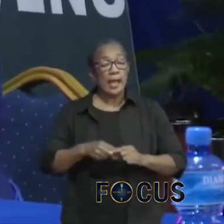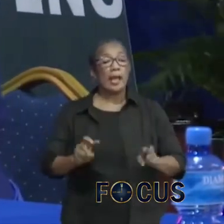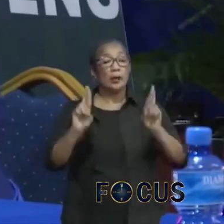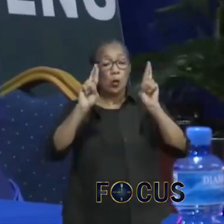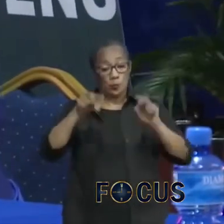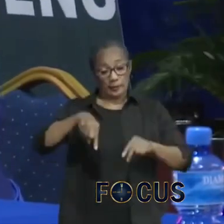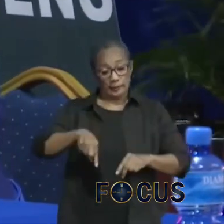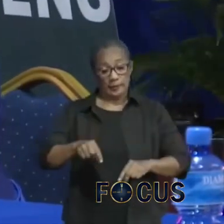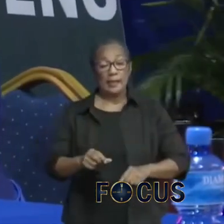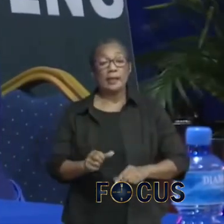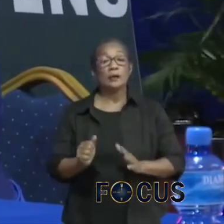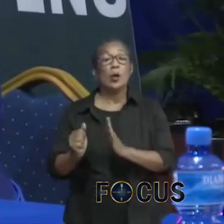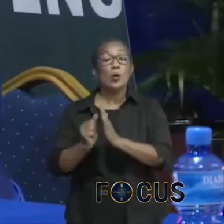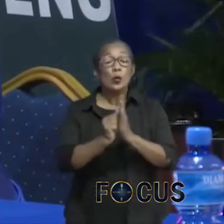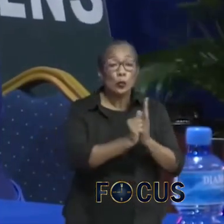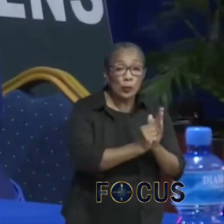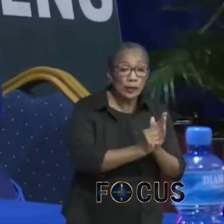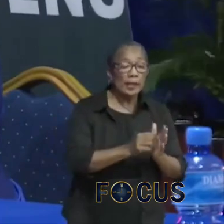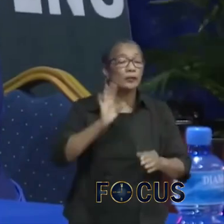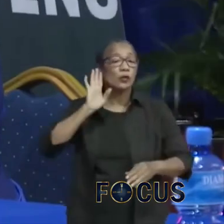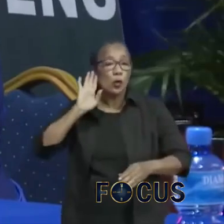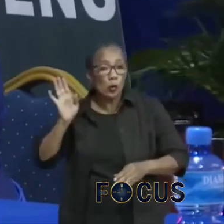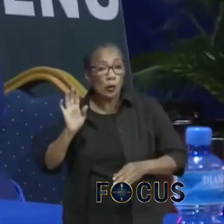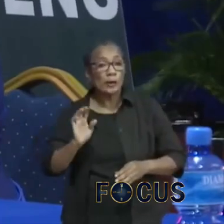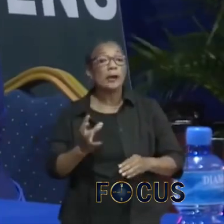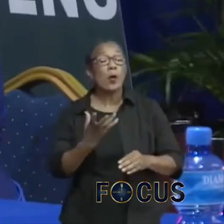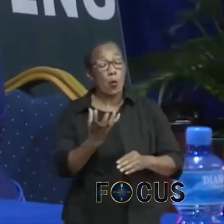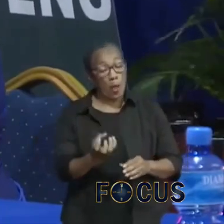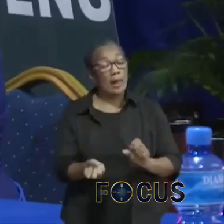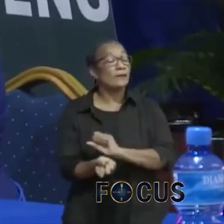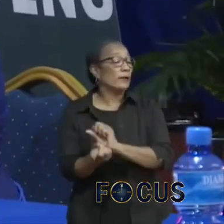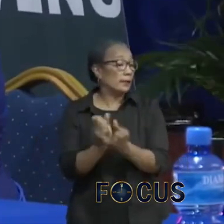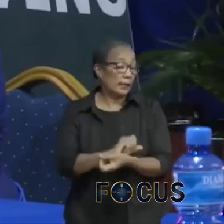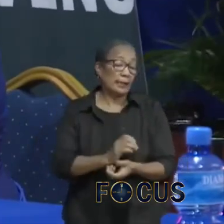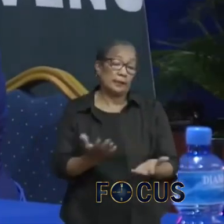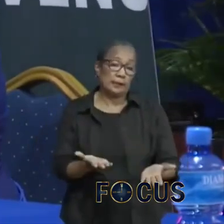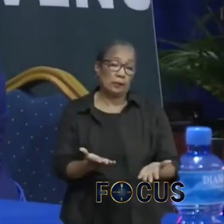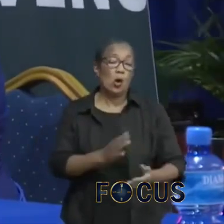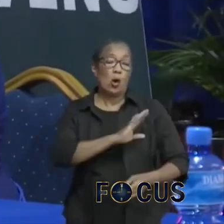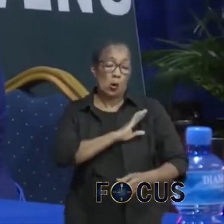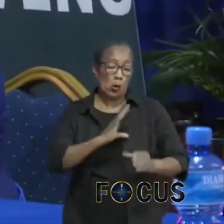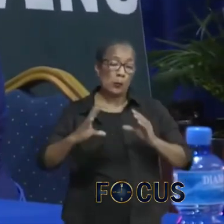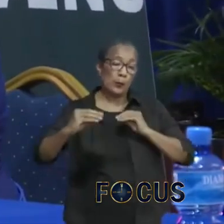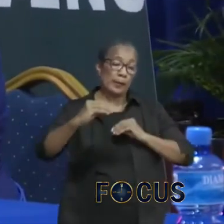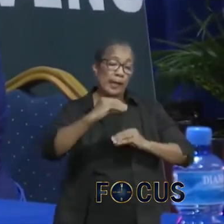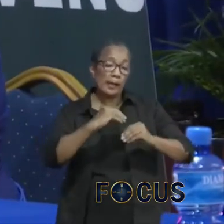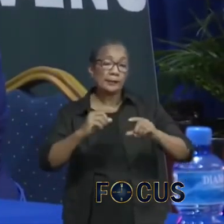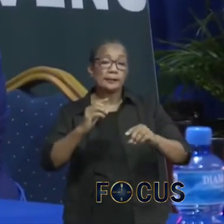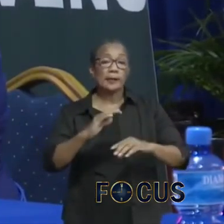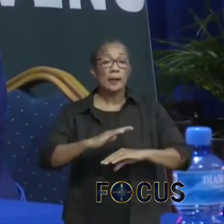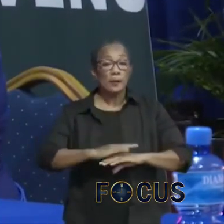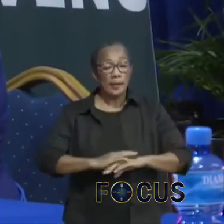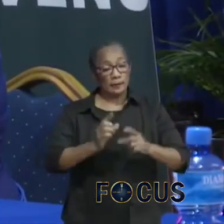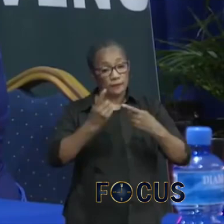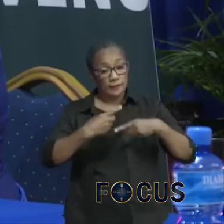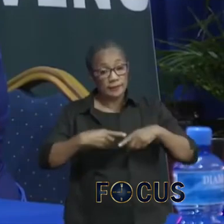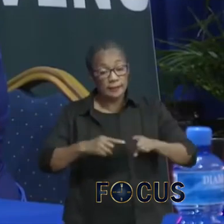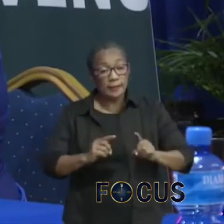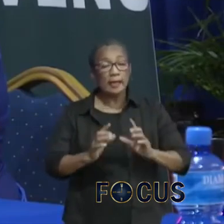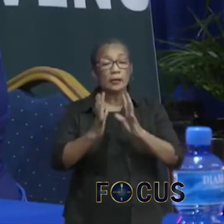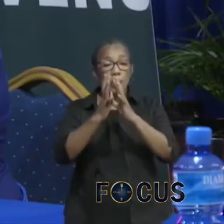te horen als daar een verandering in komt. Er is ook een gesprek geweest vandaag met de verschillende